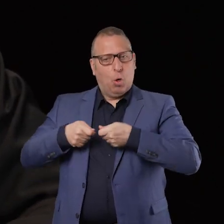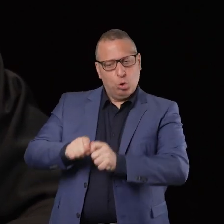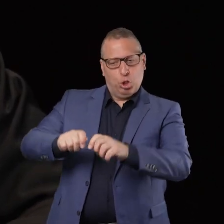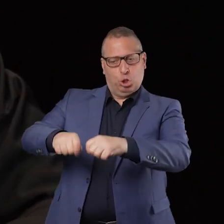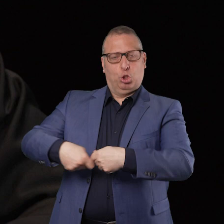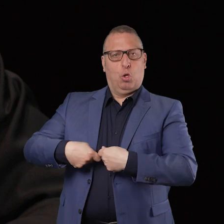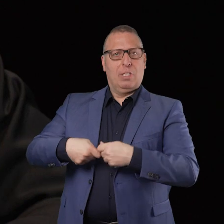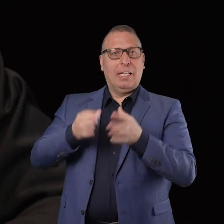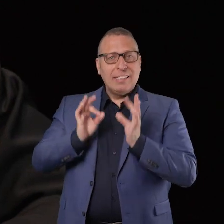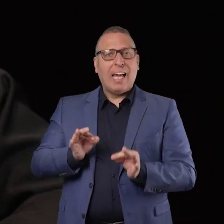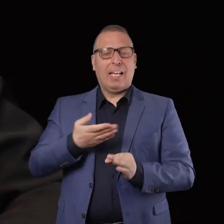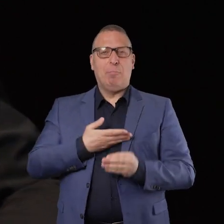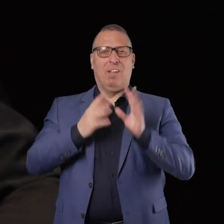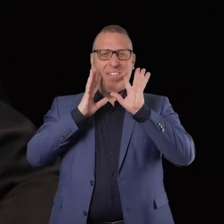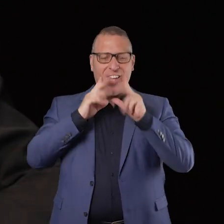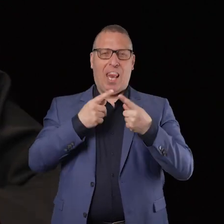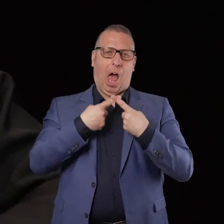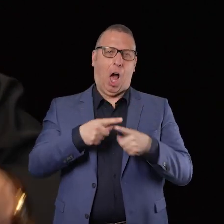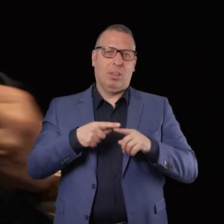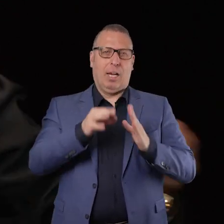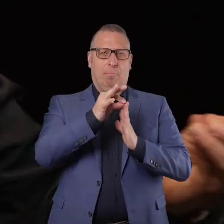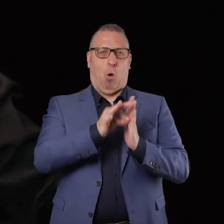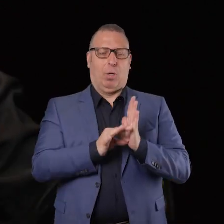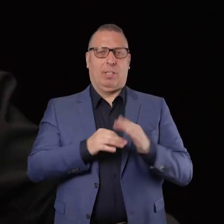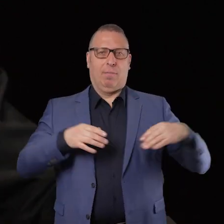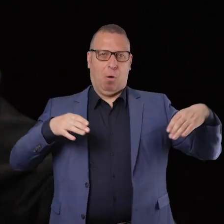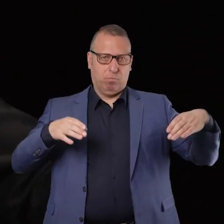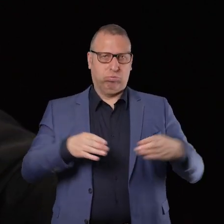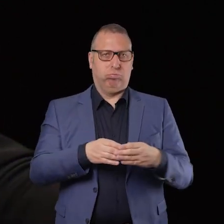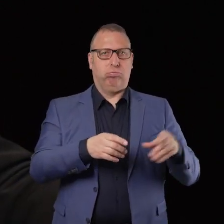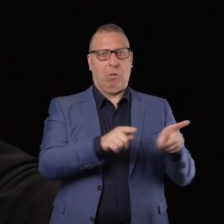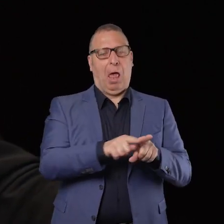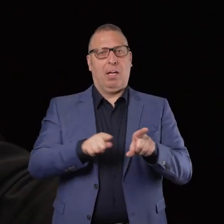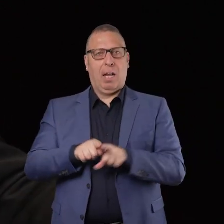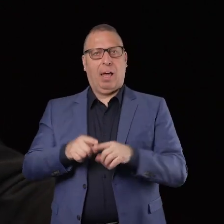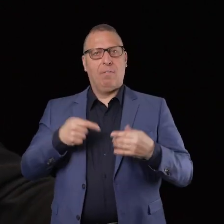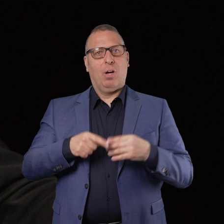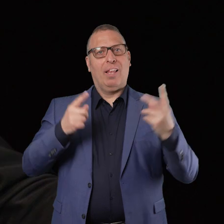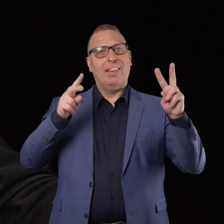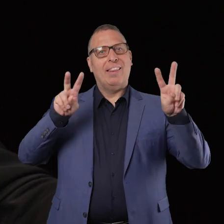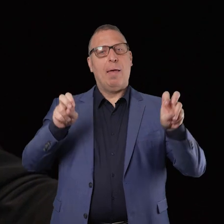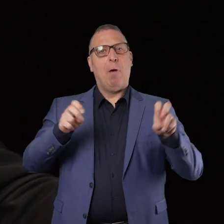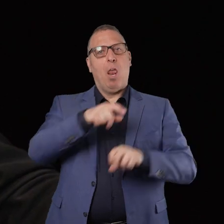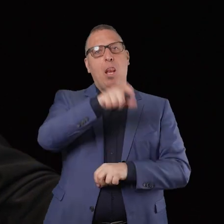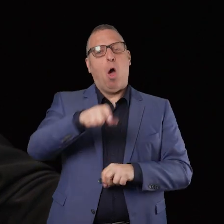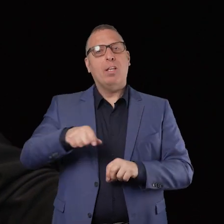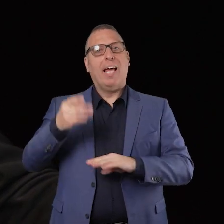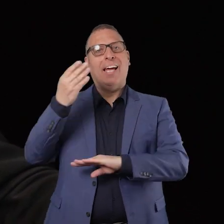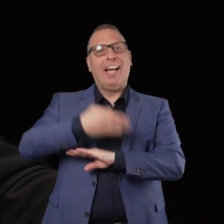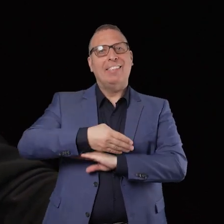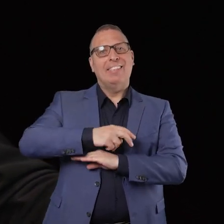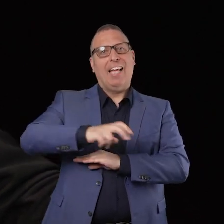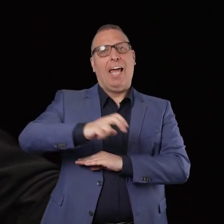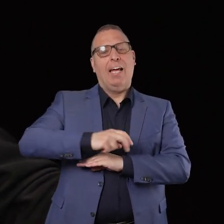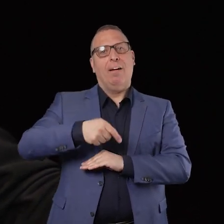gegenseitig unterstützen. Es gibt sicher noch andere viele Sachen, die uns vereint. Bezüglich Grenzgänger aus